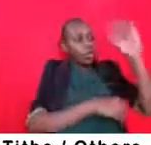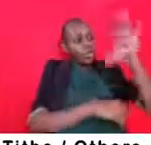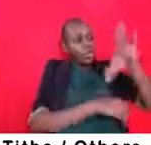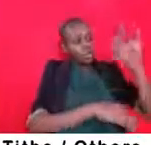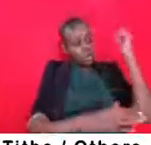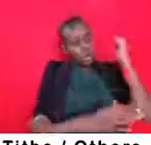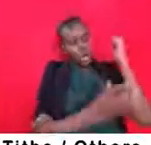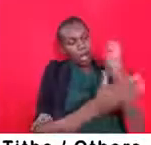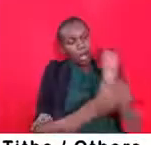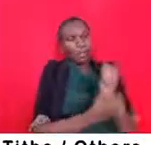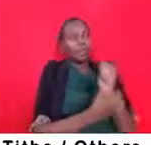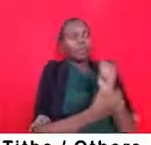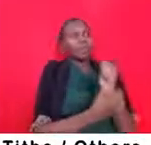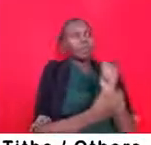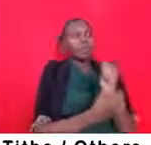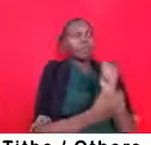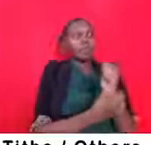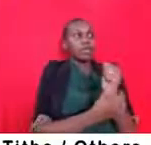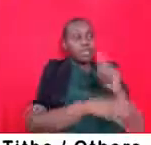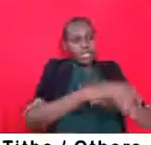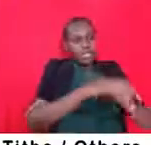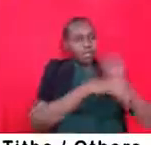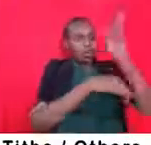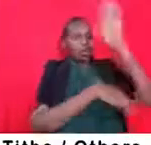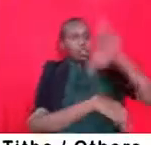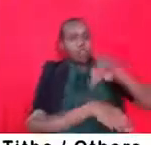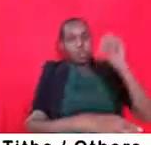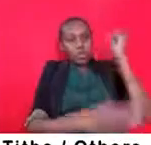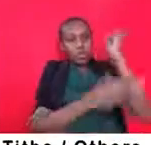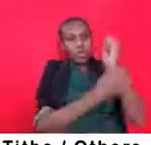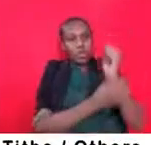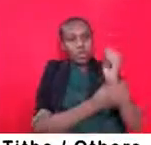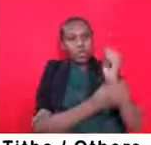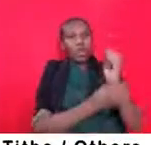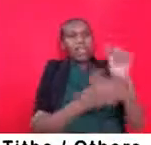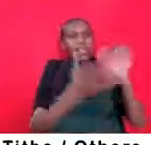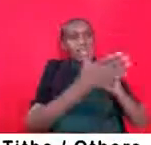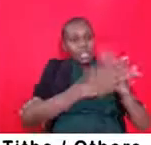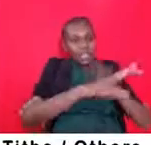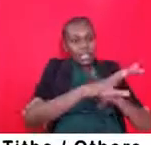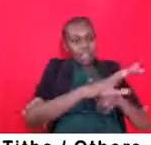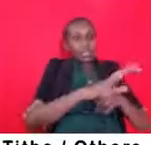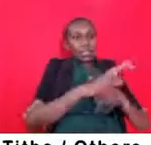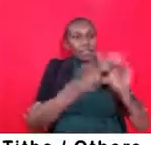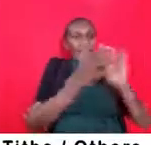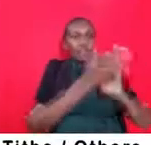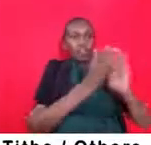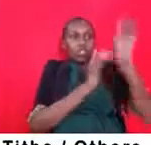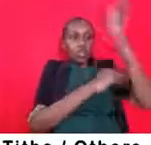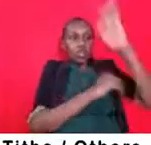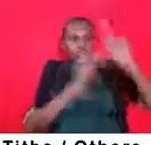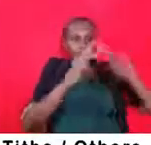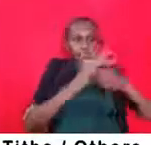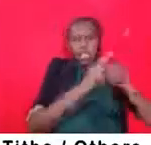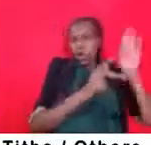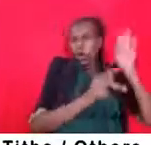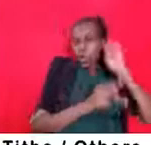Abraham. Wakati ule alipomchagua, ndipo Abraham alianza kumtii na